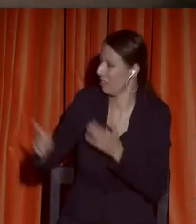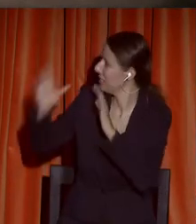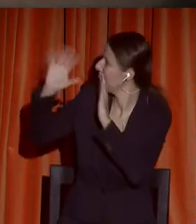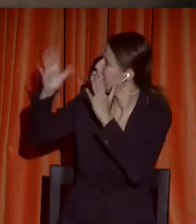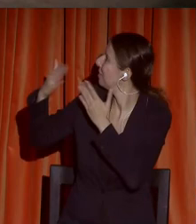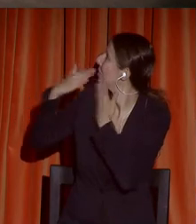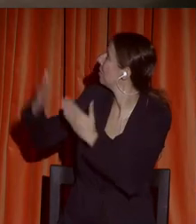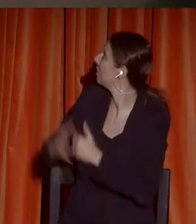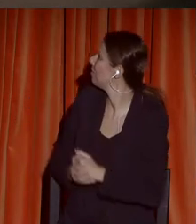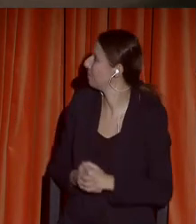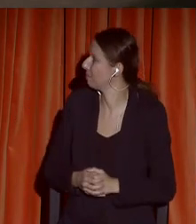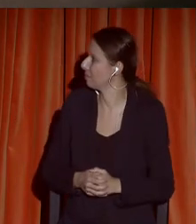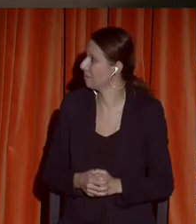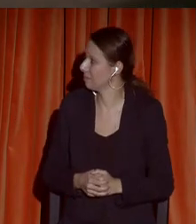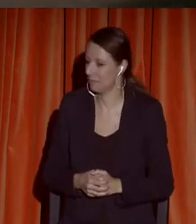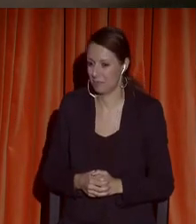serdecznie.